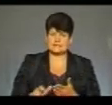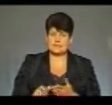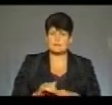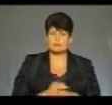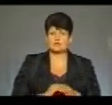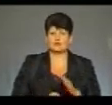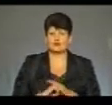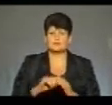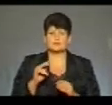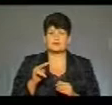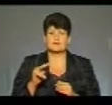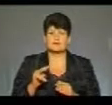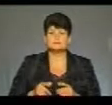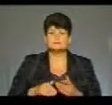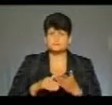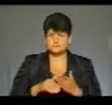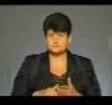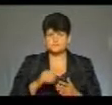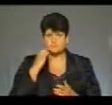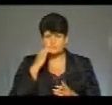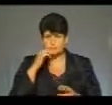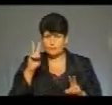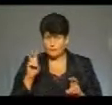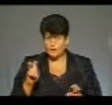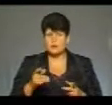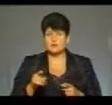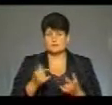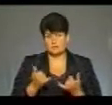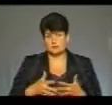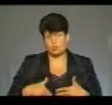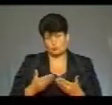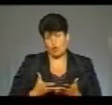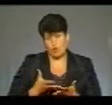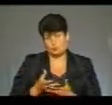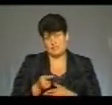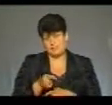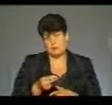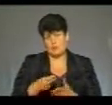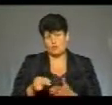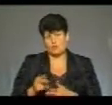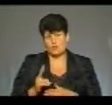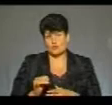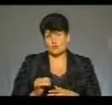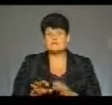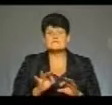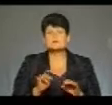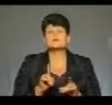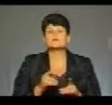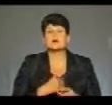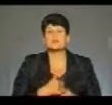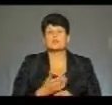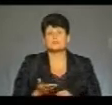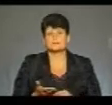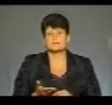благодійного фонду Let's Help Бабуся. І сьогодні ми пропонуємо оплатити її покупку і добрати щось, що вона